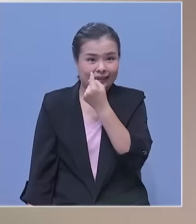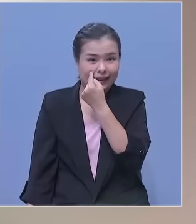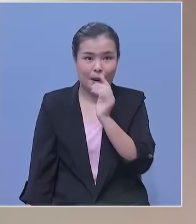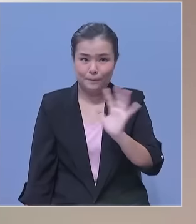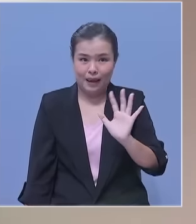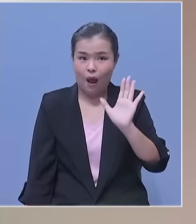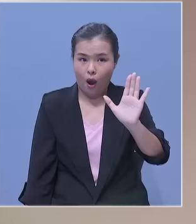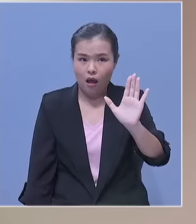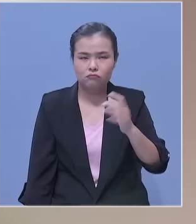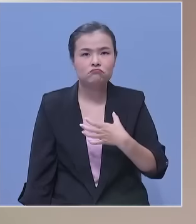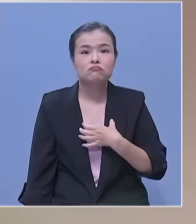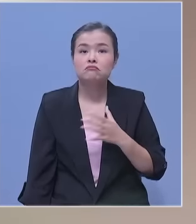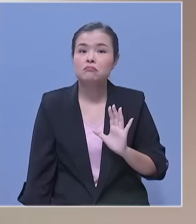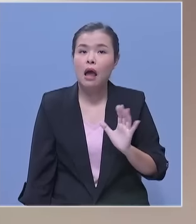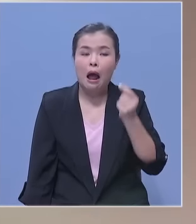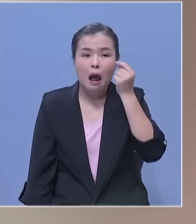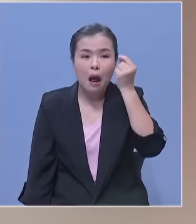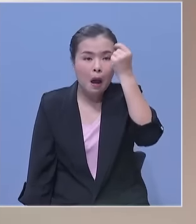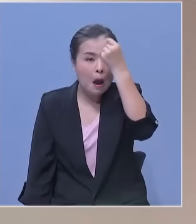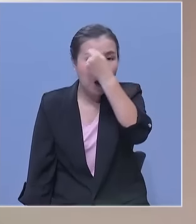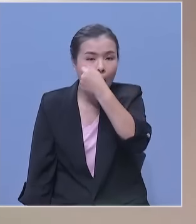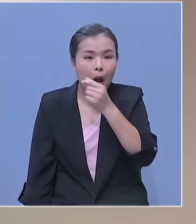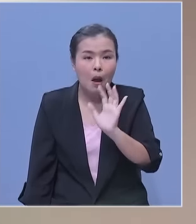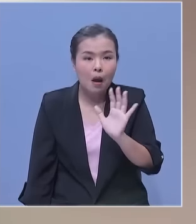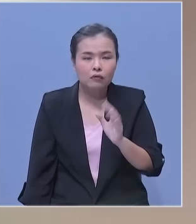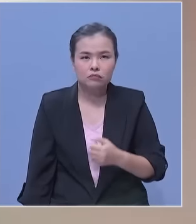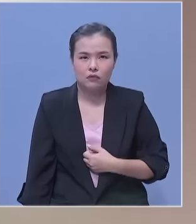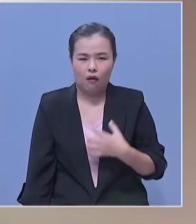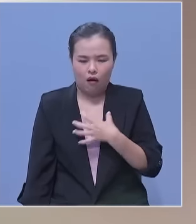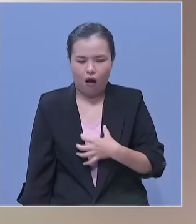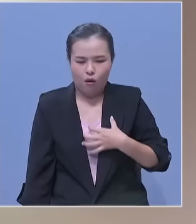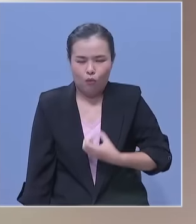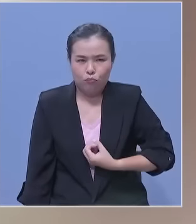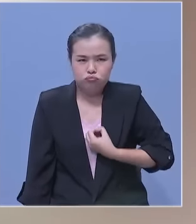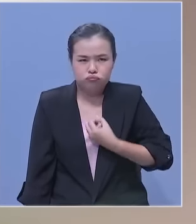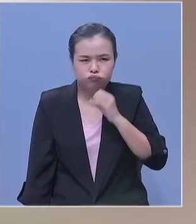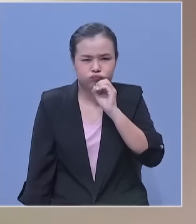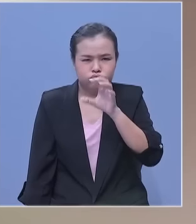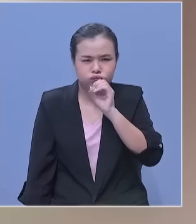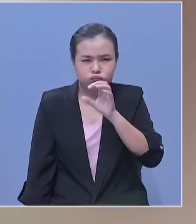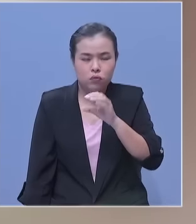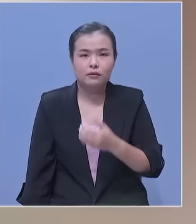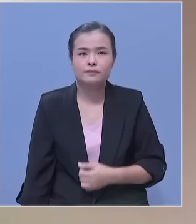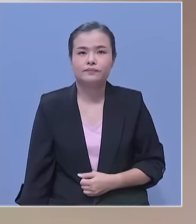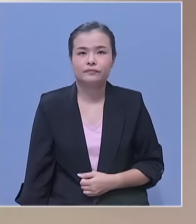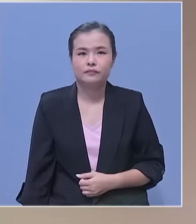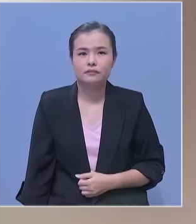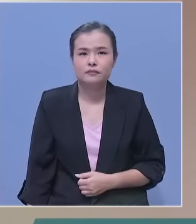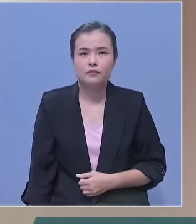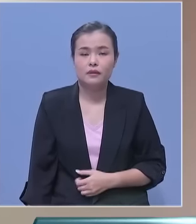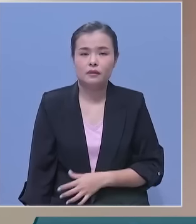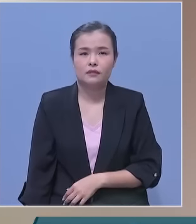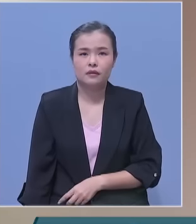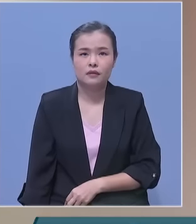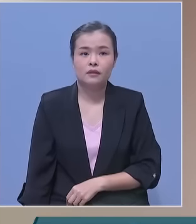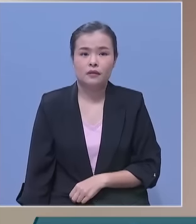ได้ไม่ต้องการให้คนมีรอยสักเข้า โอ้นี่คือระบายด้วยอารมณ์อ่ะเพราะเข้าไปไม่ได้นะคะ ครับ ผู้ใช้ Facebook